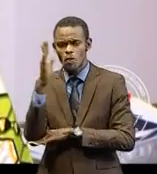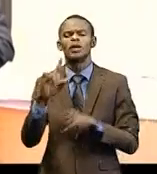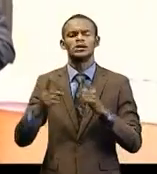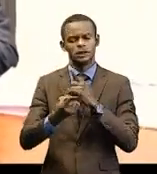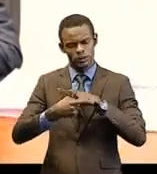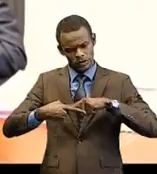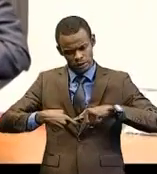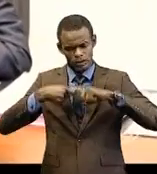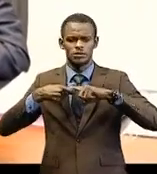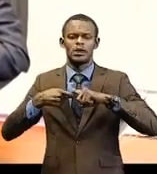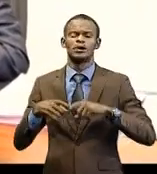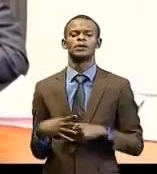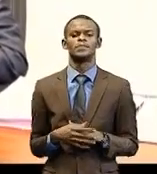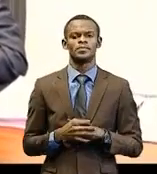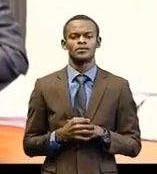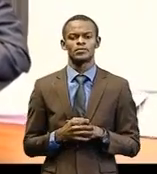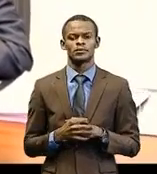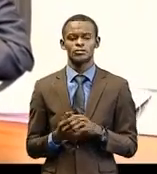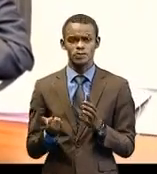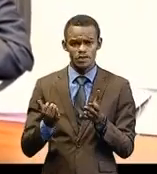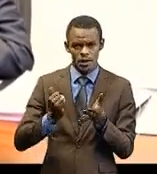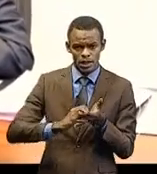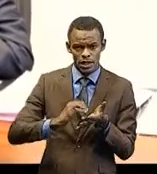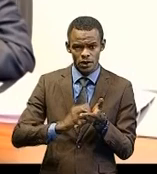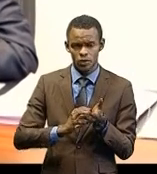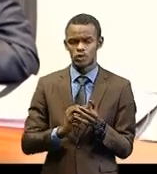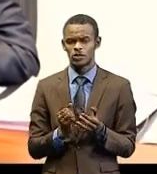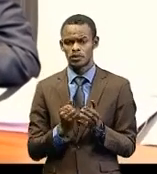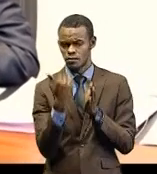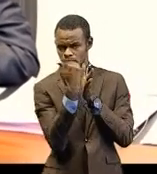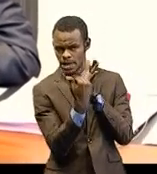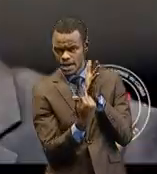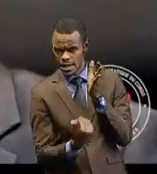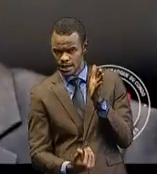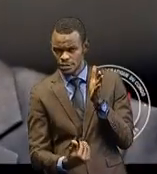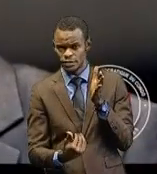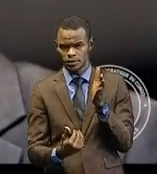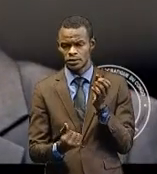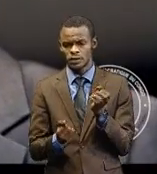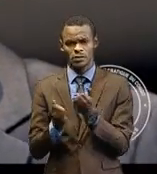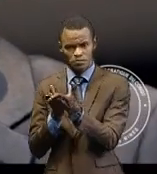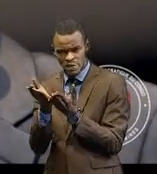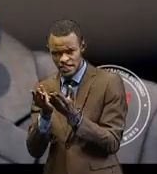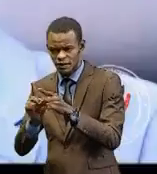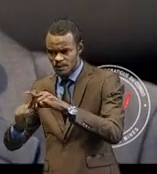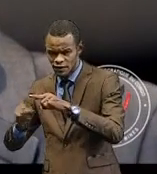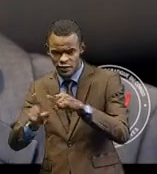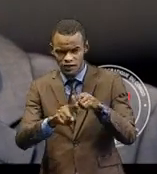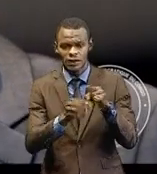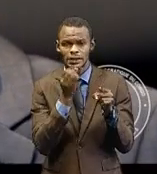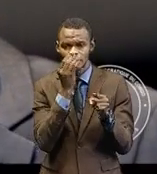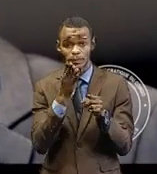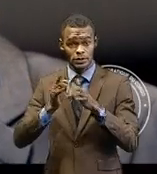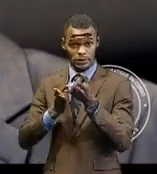Congo. La conciliation des données statistiques entre les services qui interviennent dans les secteurs de